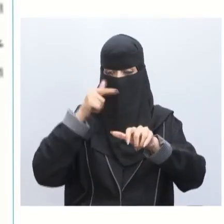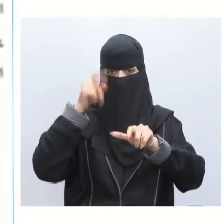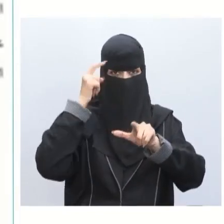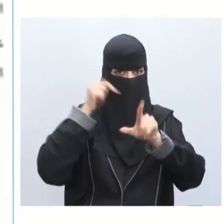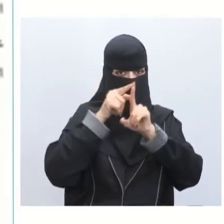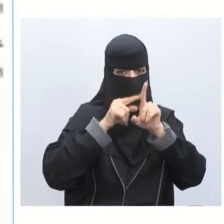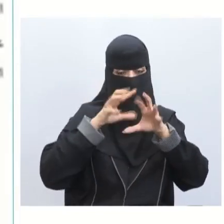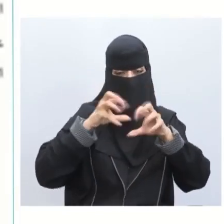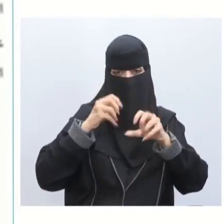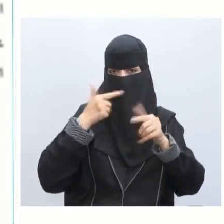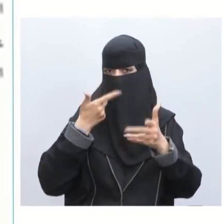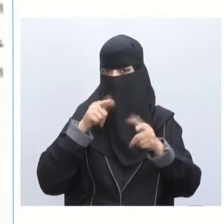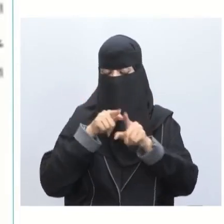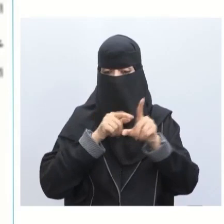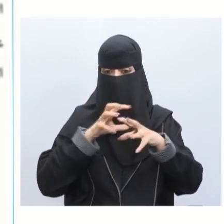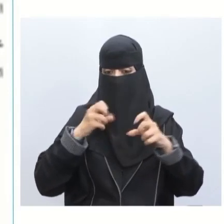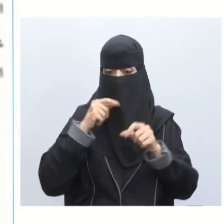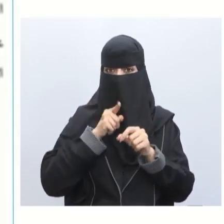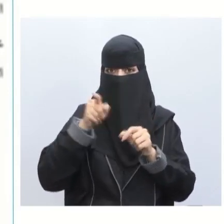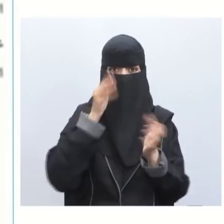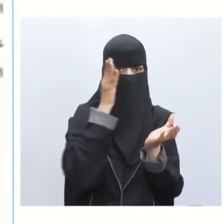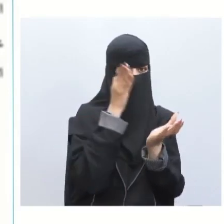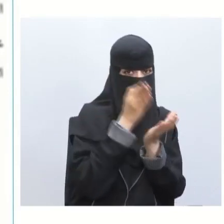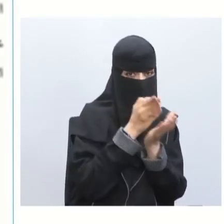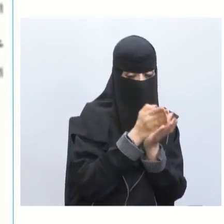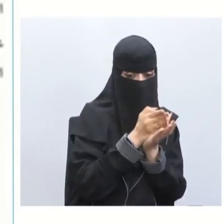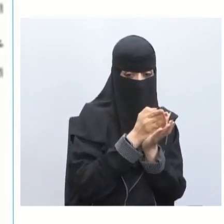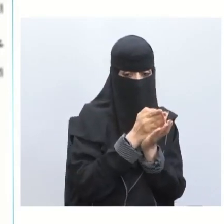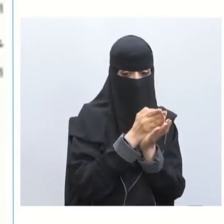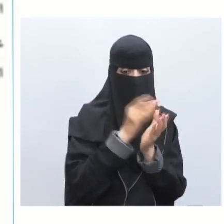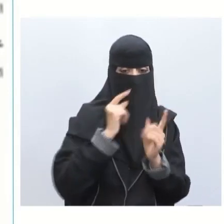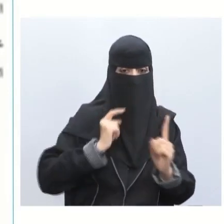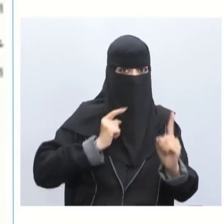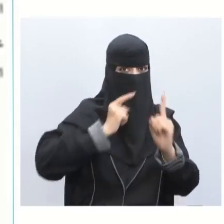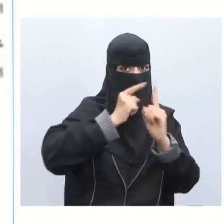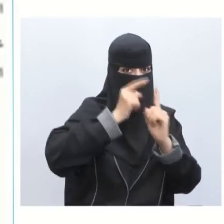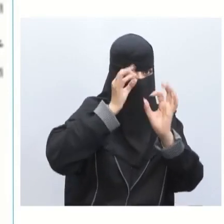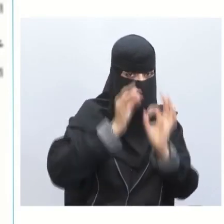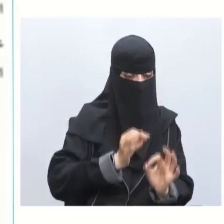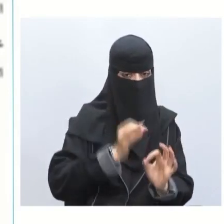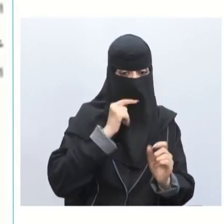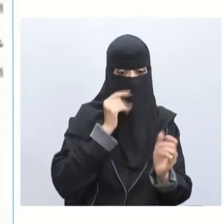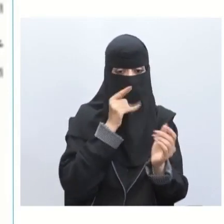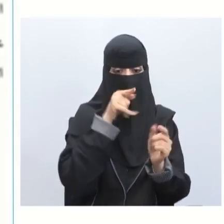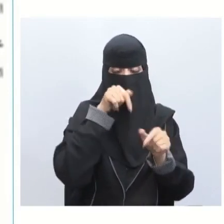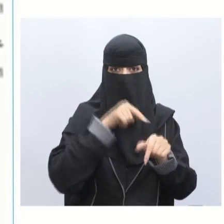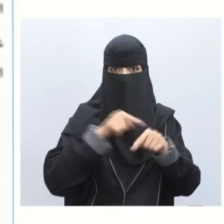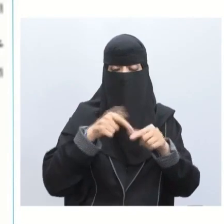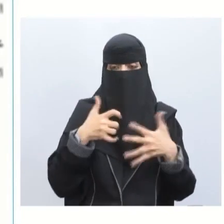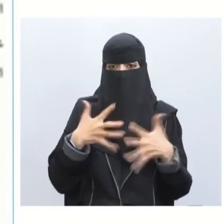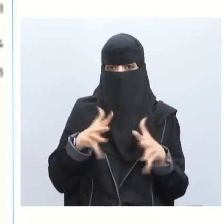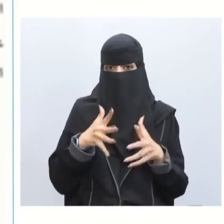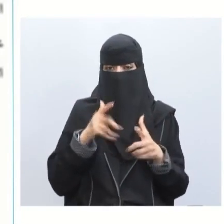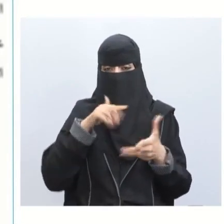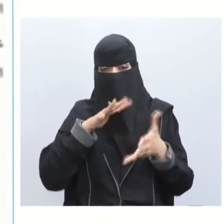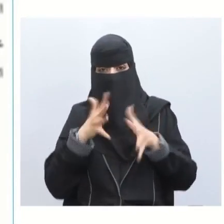التنمر الالكتروني وقلنا ان هو سلوك متعمد يهدف خافه